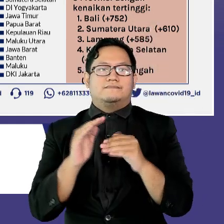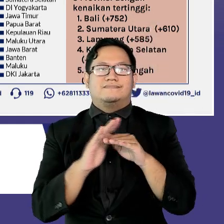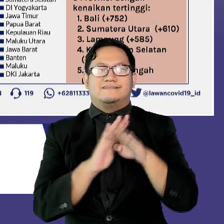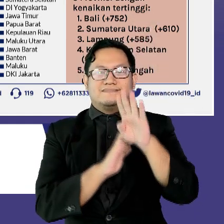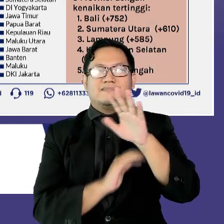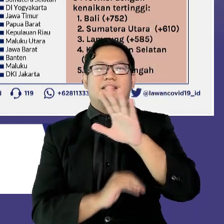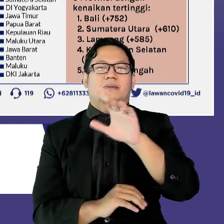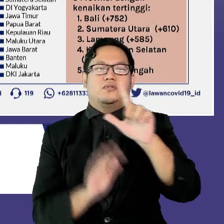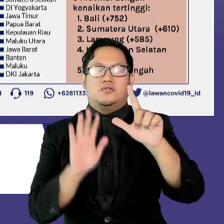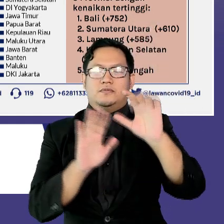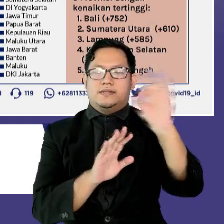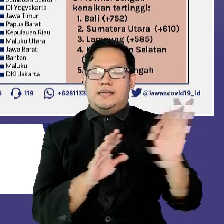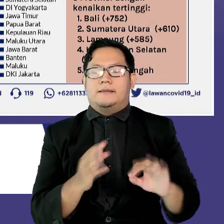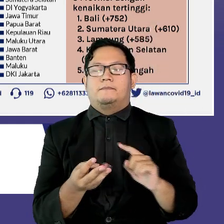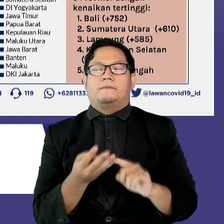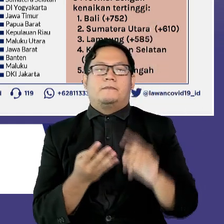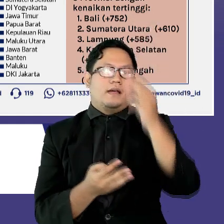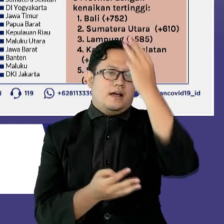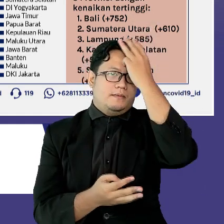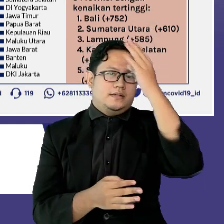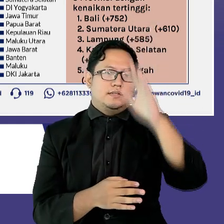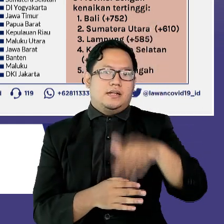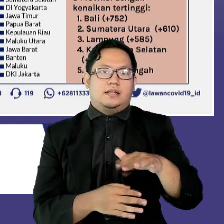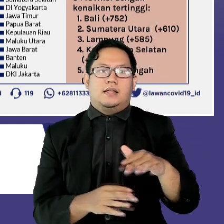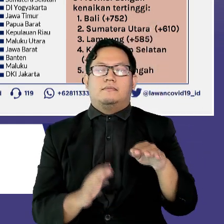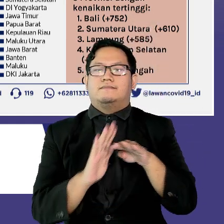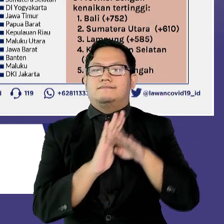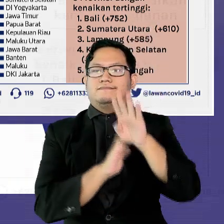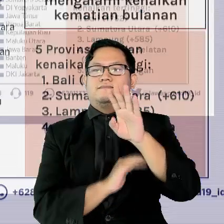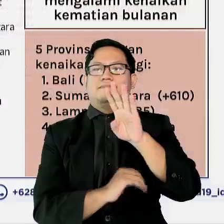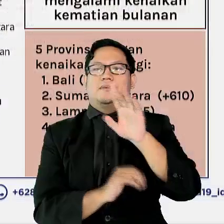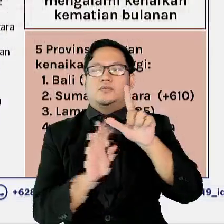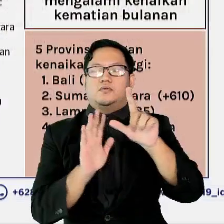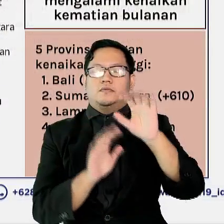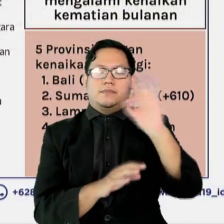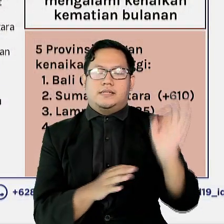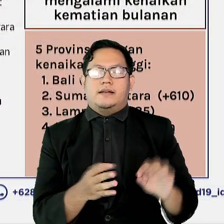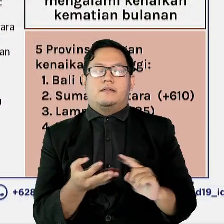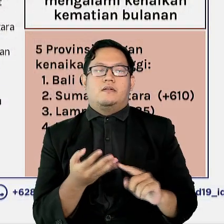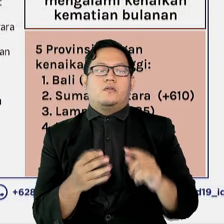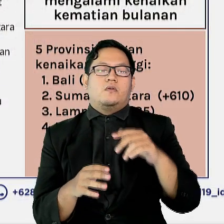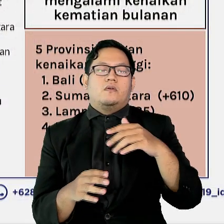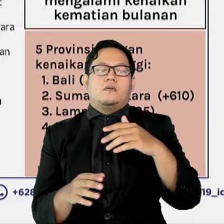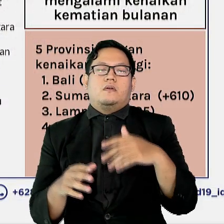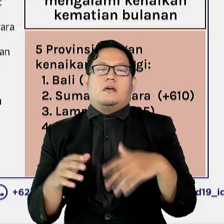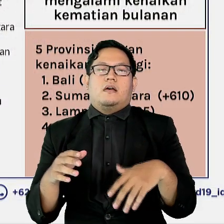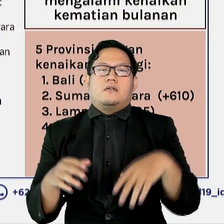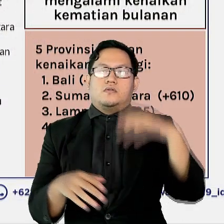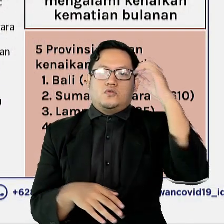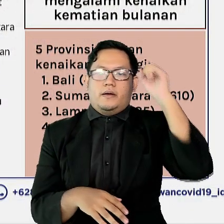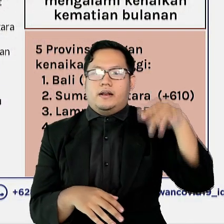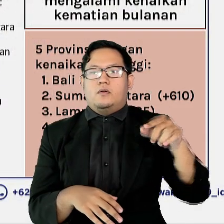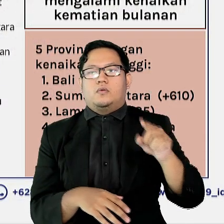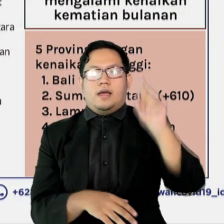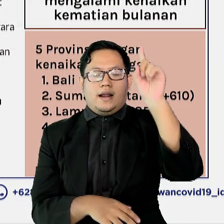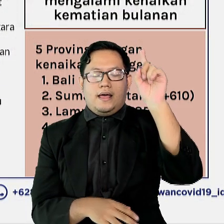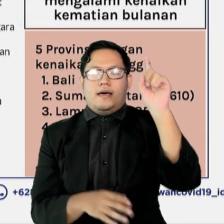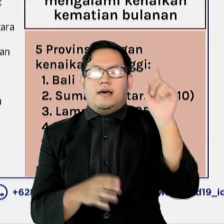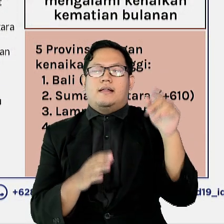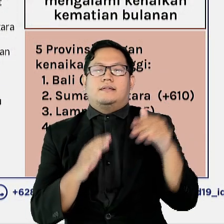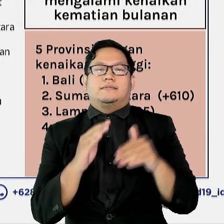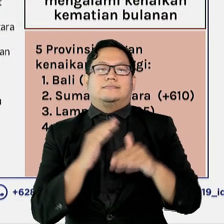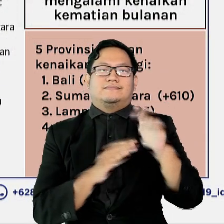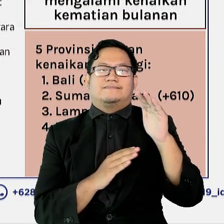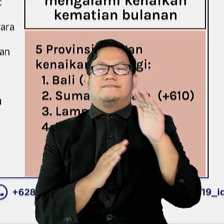kemudian Kalimantan Selatan naik 47%, Sumatera Utara naik 44%, Kalimantan